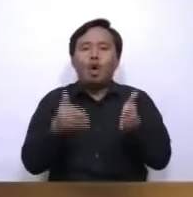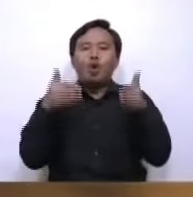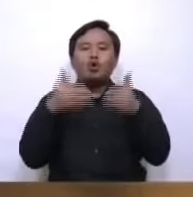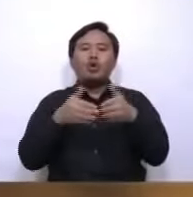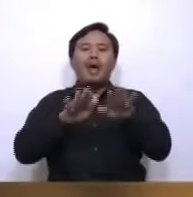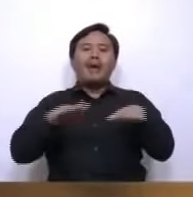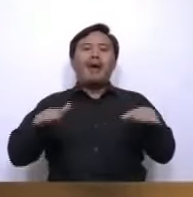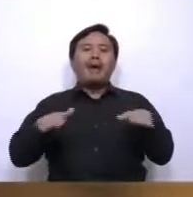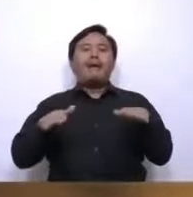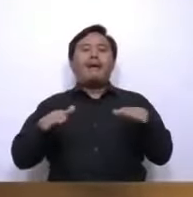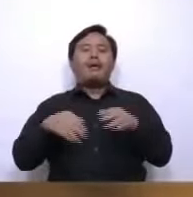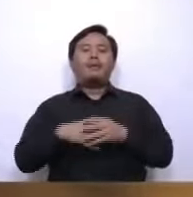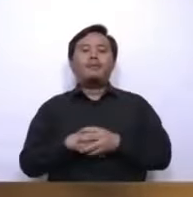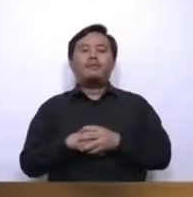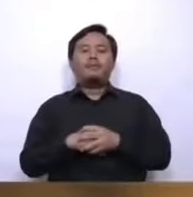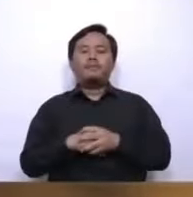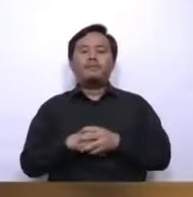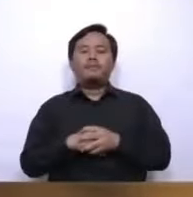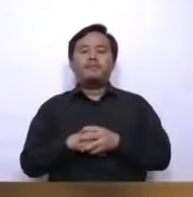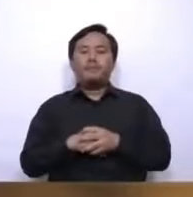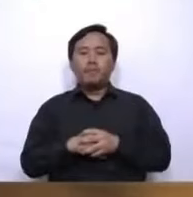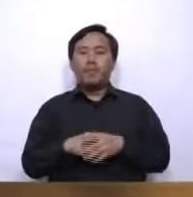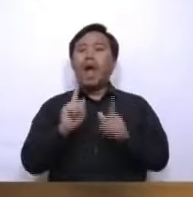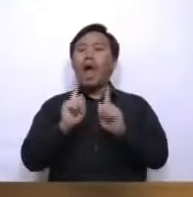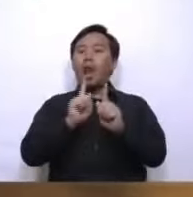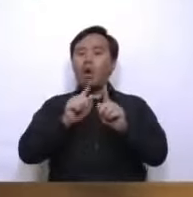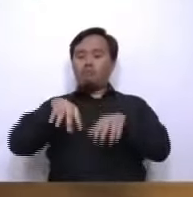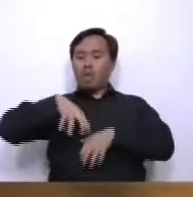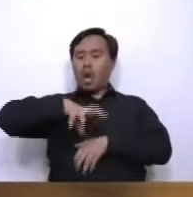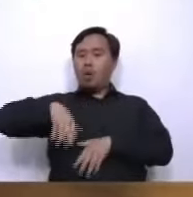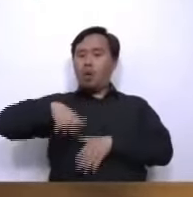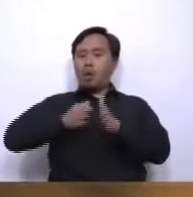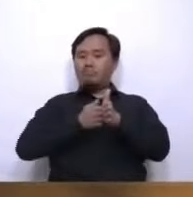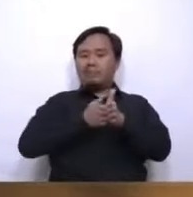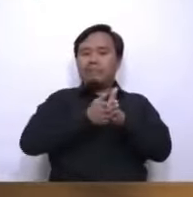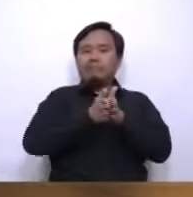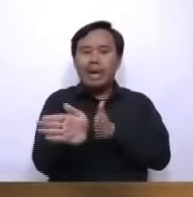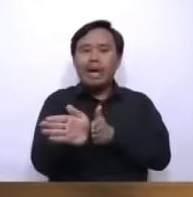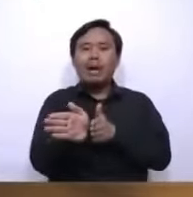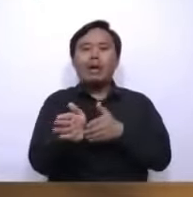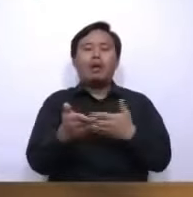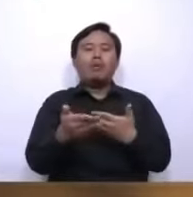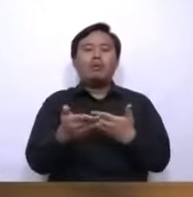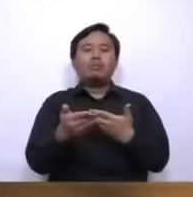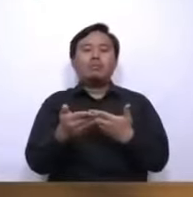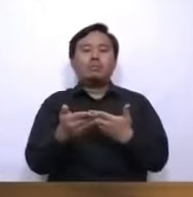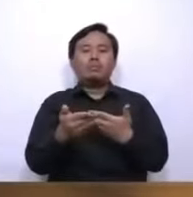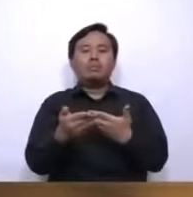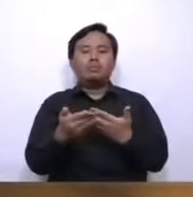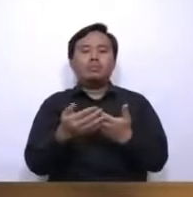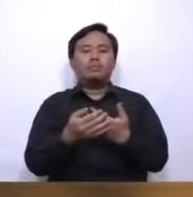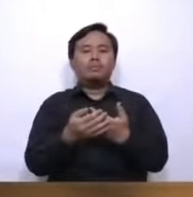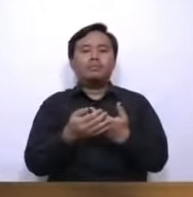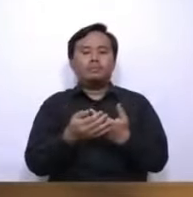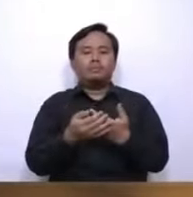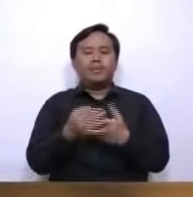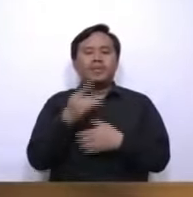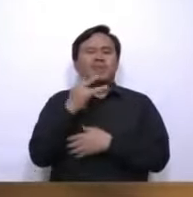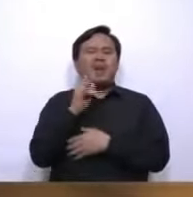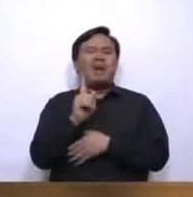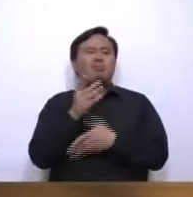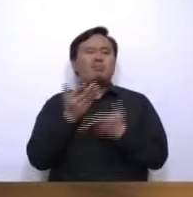didiknya. Terjadinya ada penyimpangan di dalam keluarga, termasuk di dalam bagaimana terjadi adanya anak